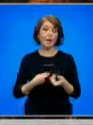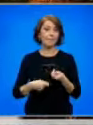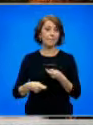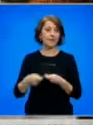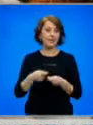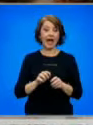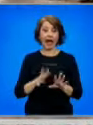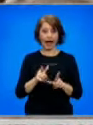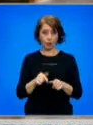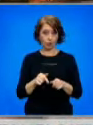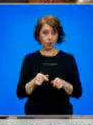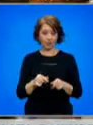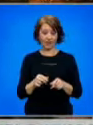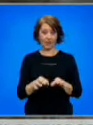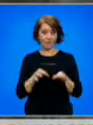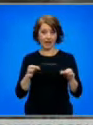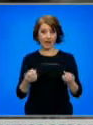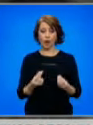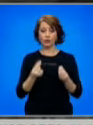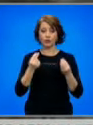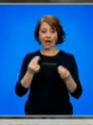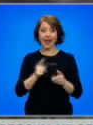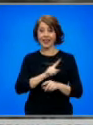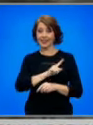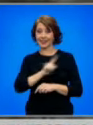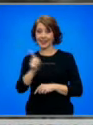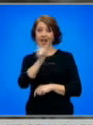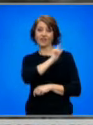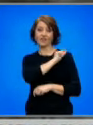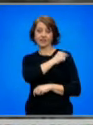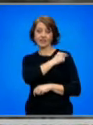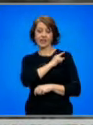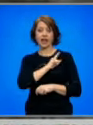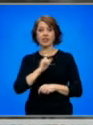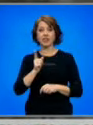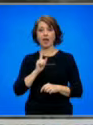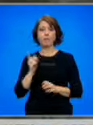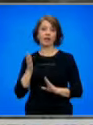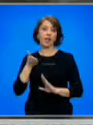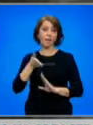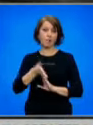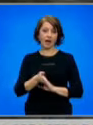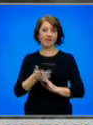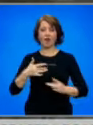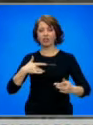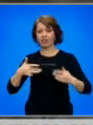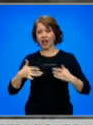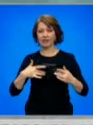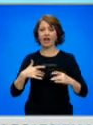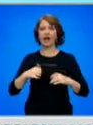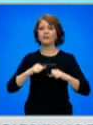одобрена, невакцинираните няма да имат достъп до заведения, театри, кина и извънградски обществен транспорт.